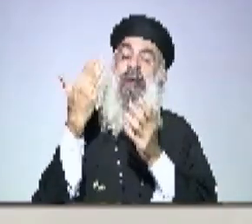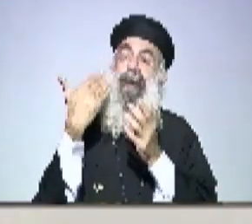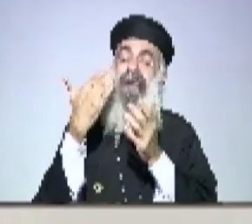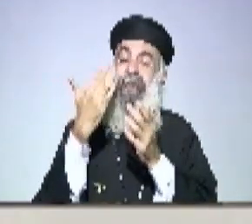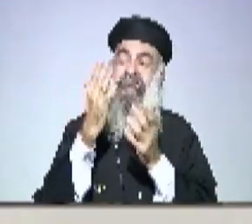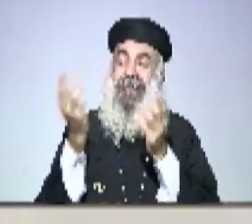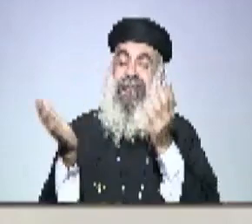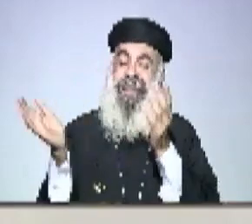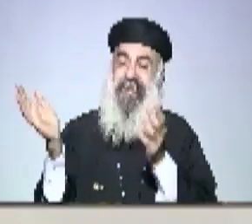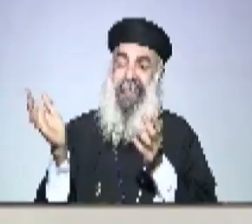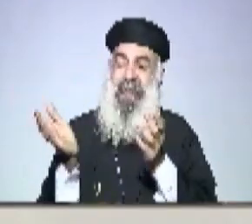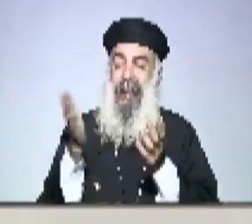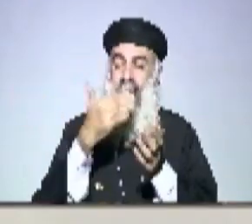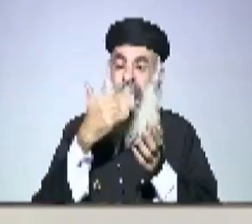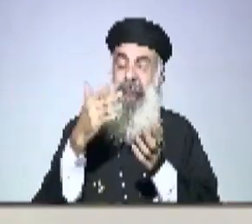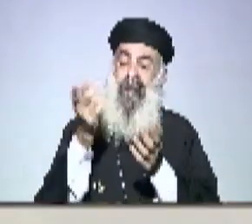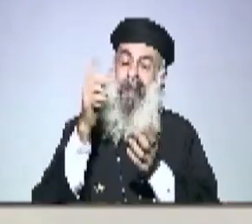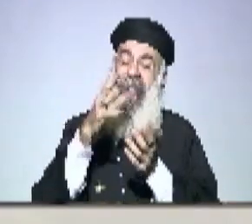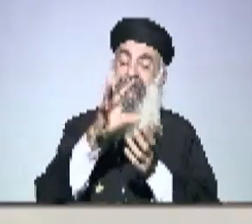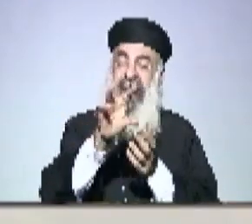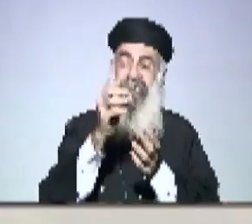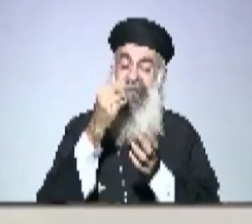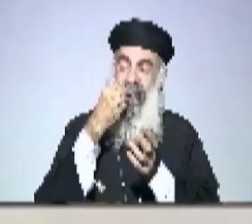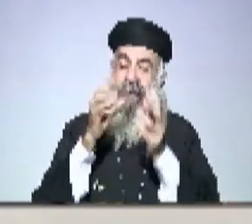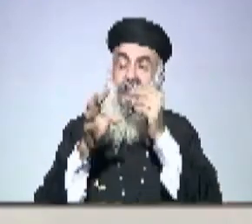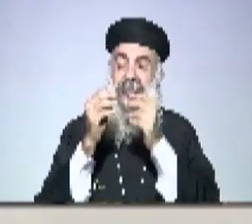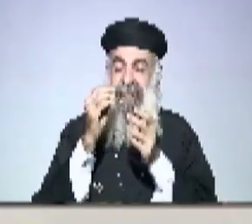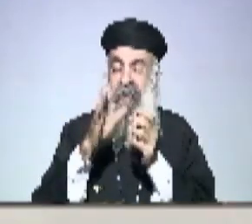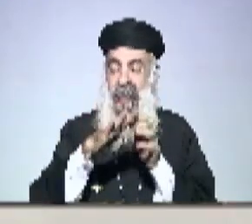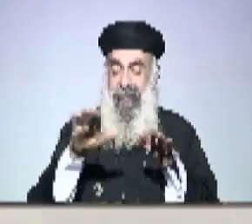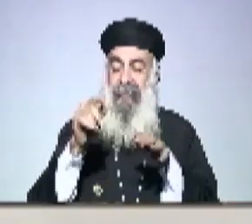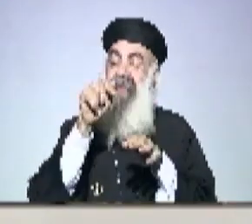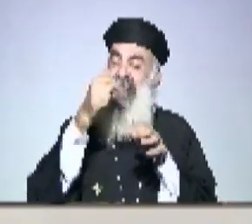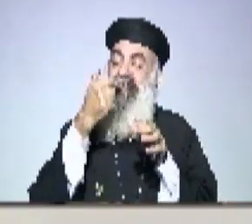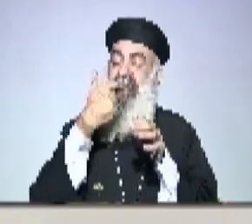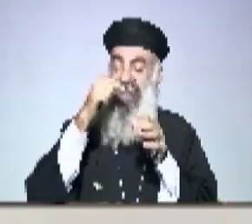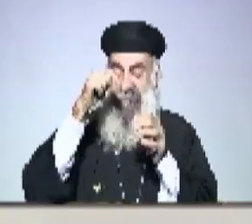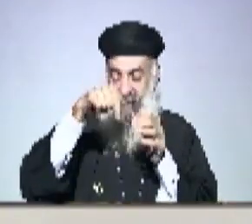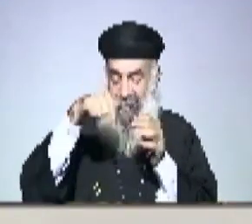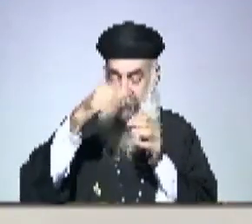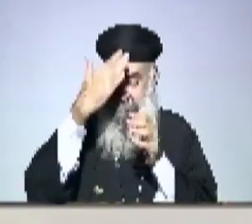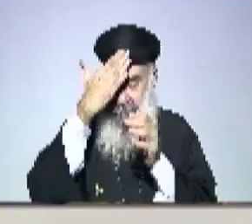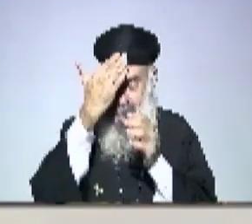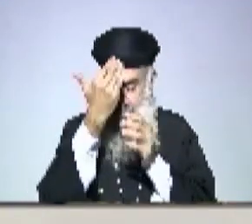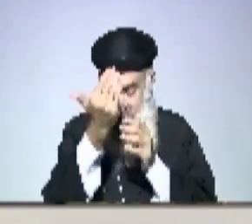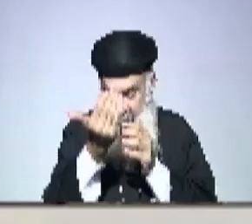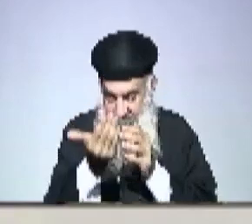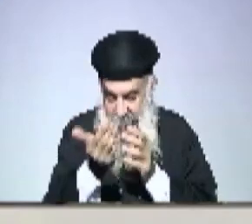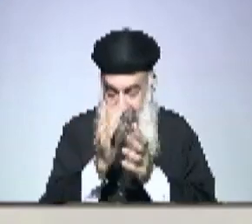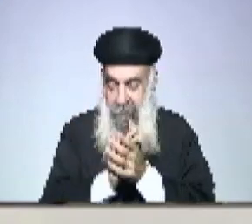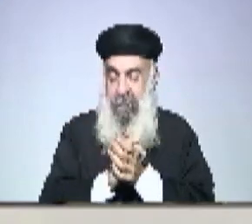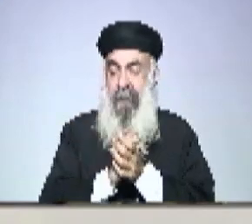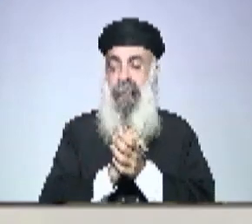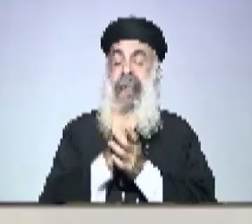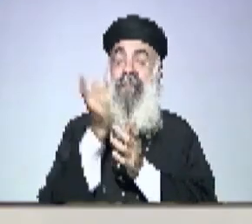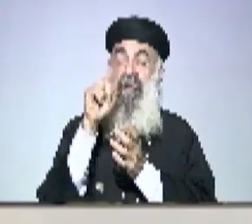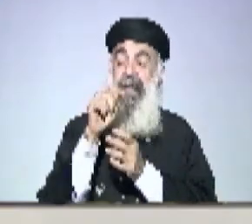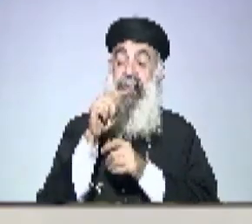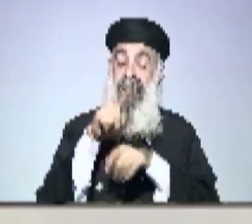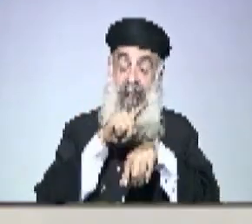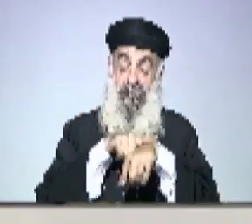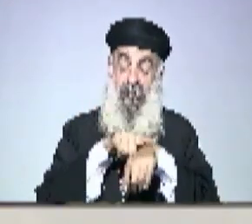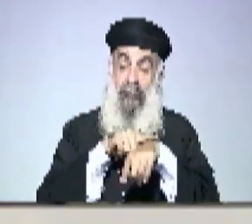السماء وثمرات الارض في هذه السنه باركه اما في